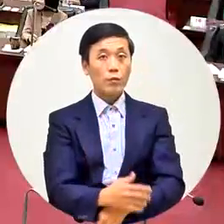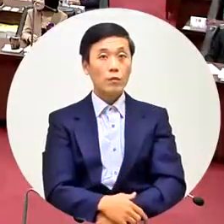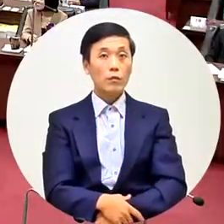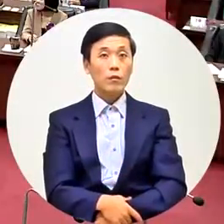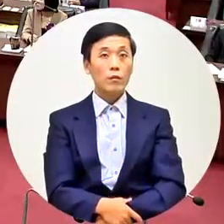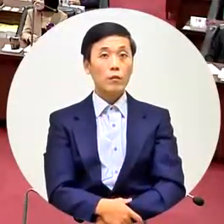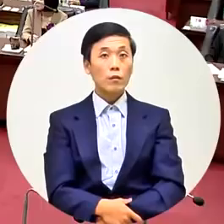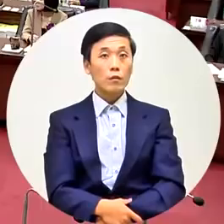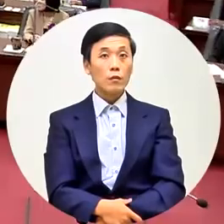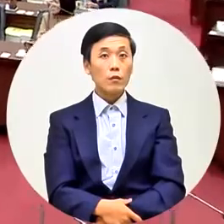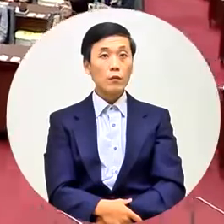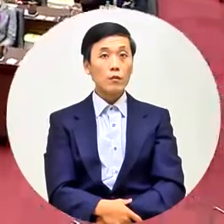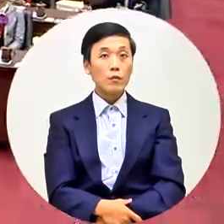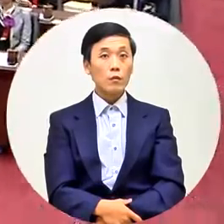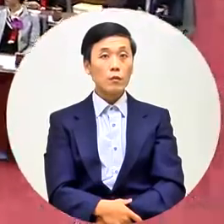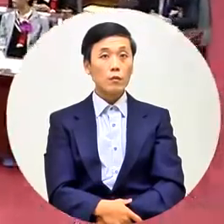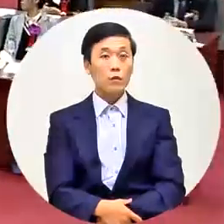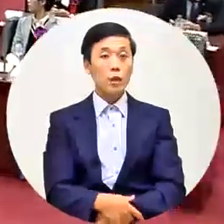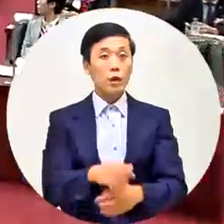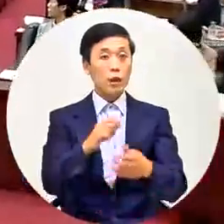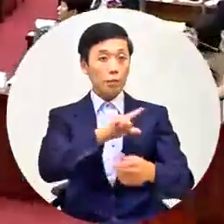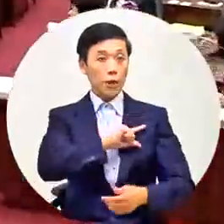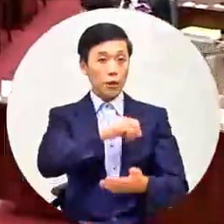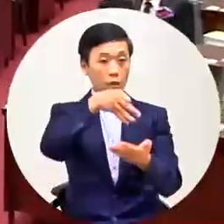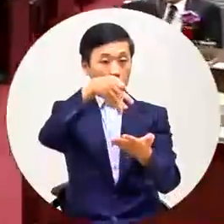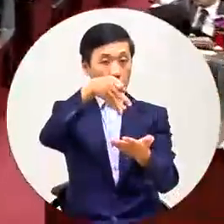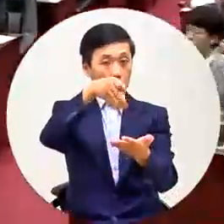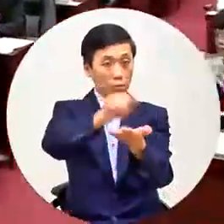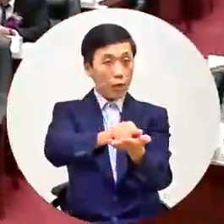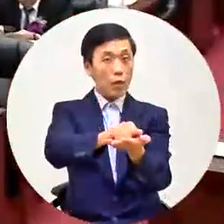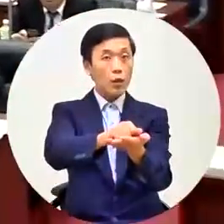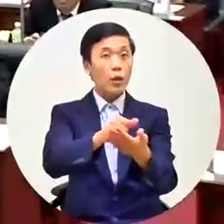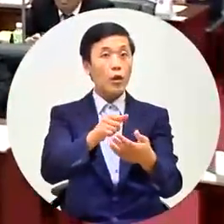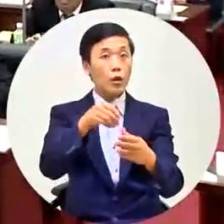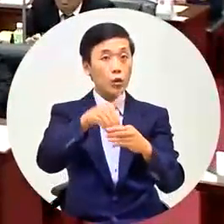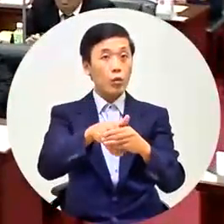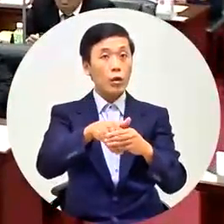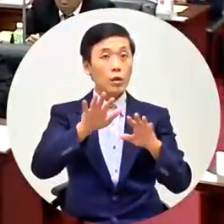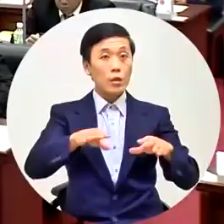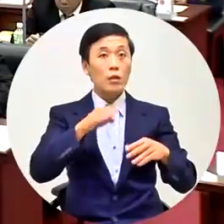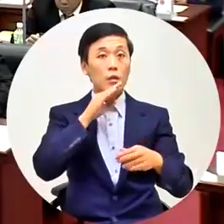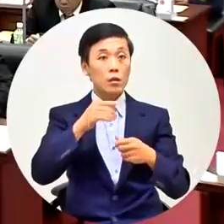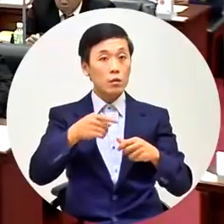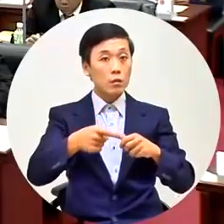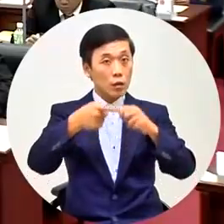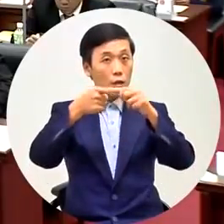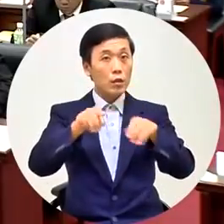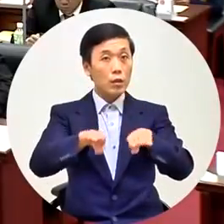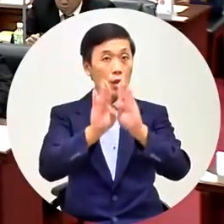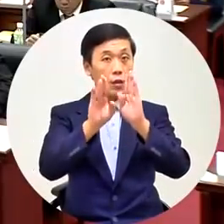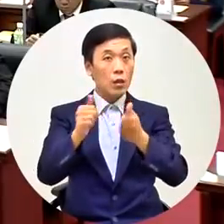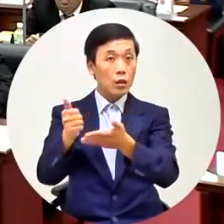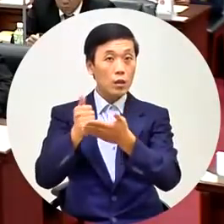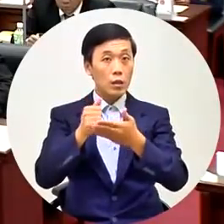记名投票了哈，这是今年第一道14个嘛？啊，是不是请议事组啊？